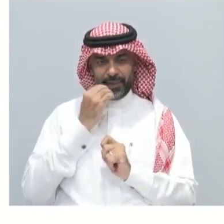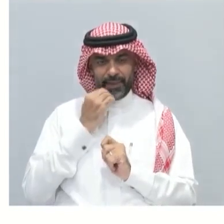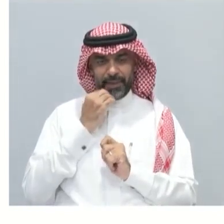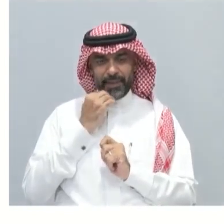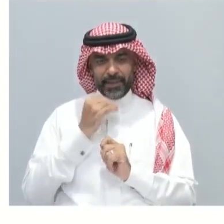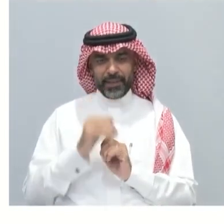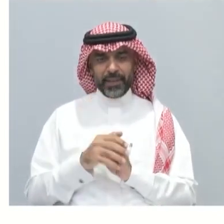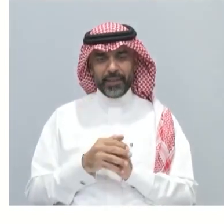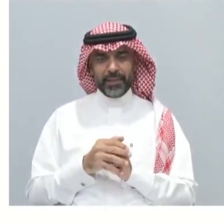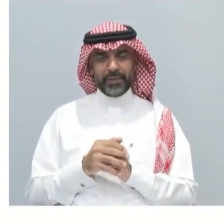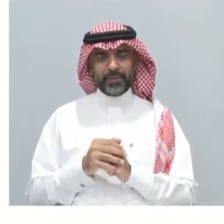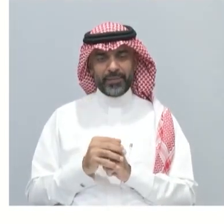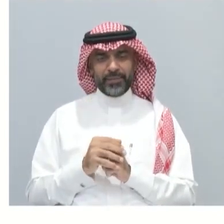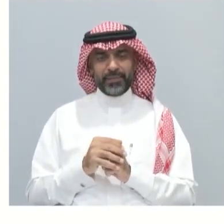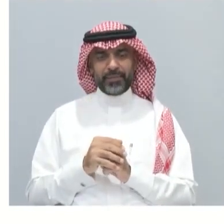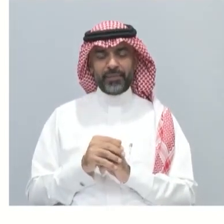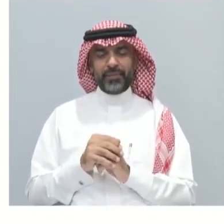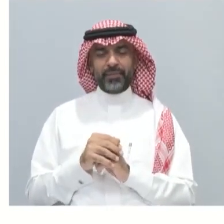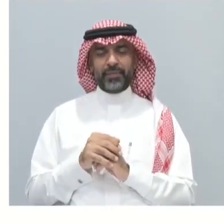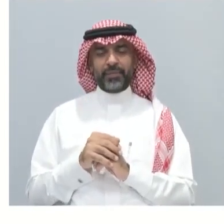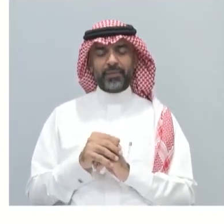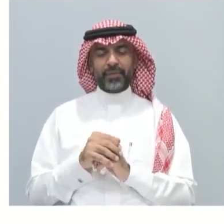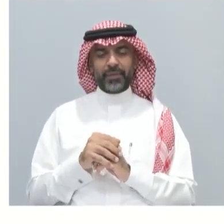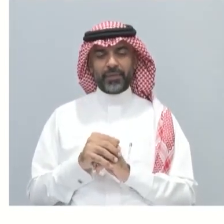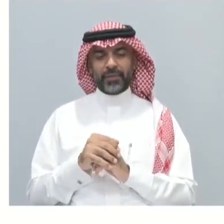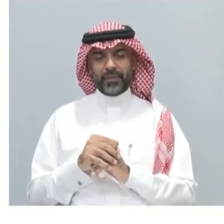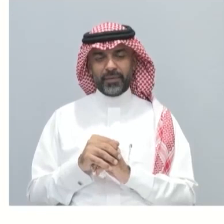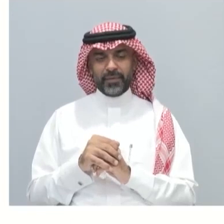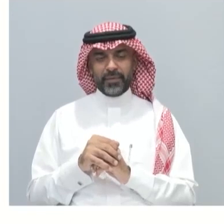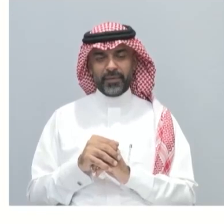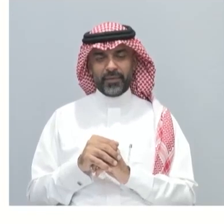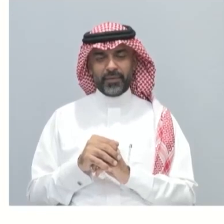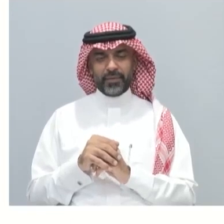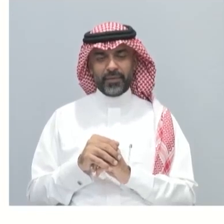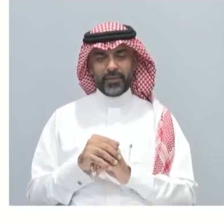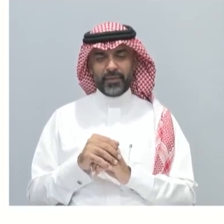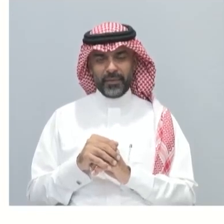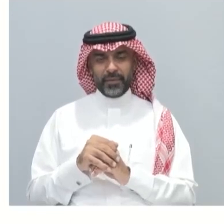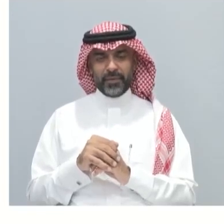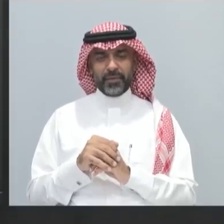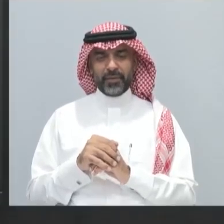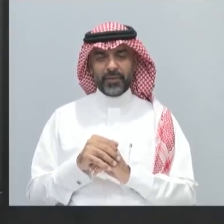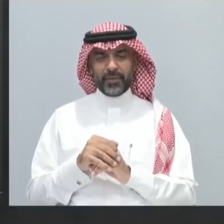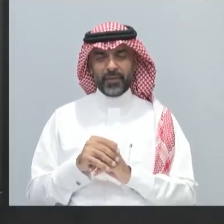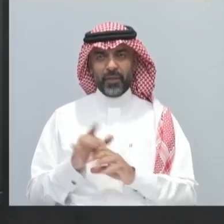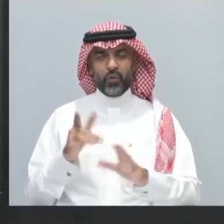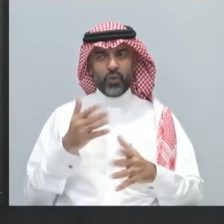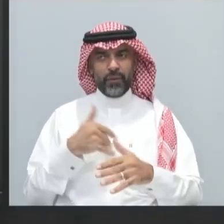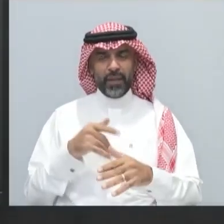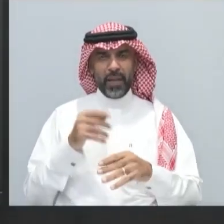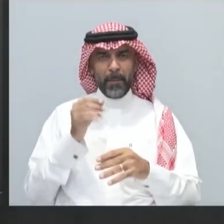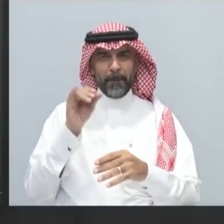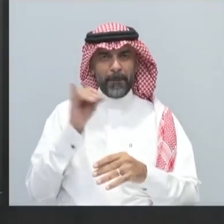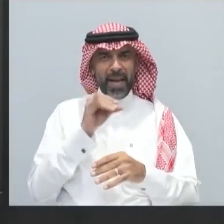بهذه الشبكه ذكرنا لماذا تلتصق لان هذه الشبكه هي اللزجه هي عباره عن ماذا تحتوي على ماده